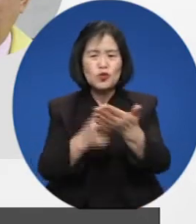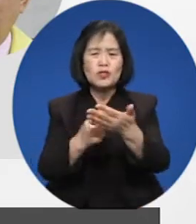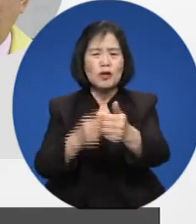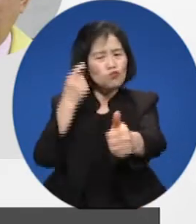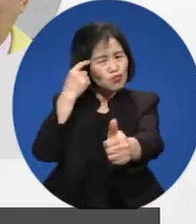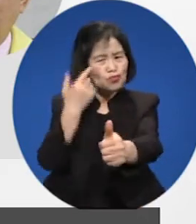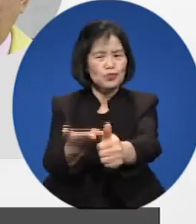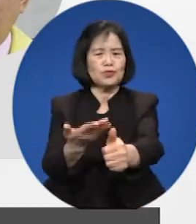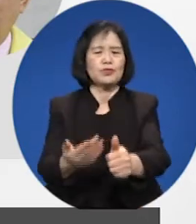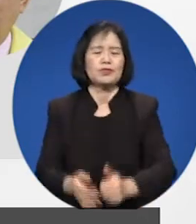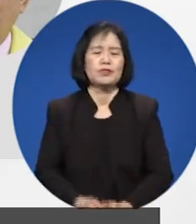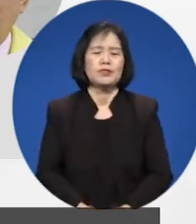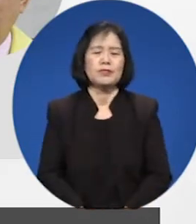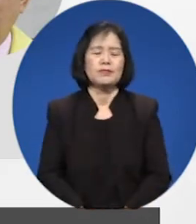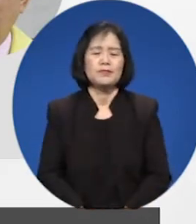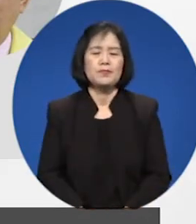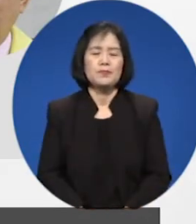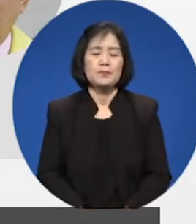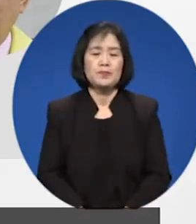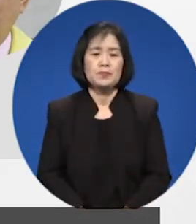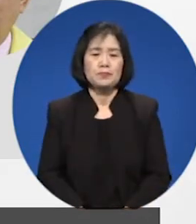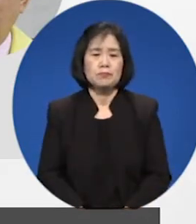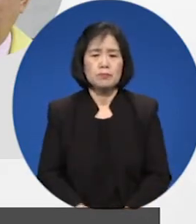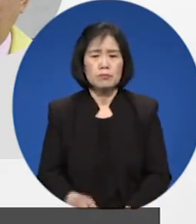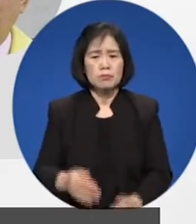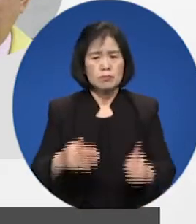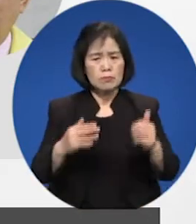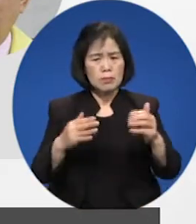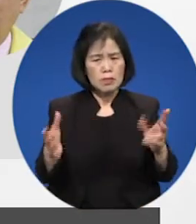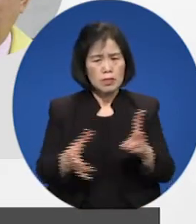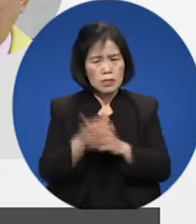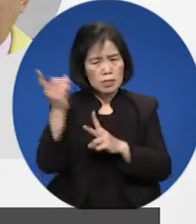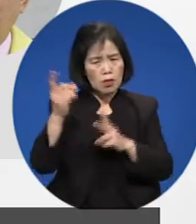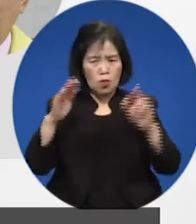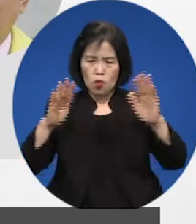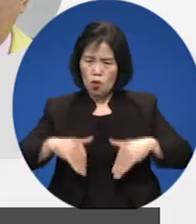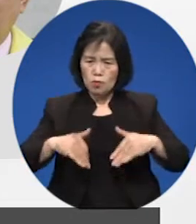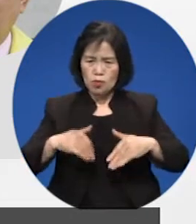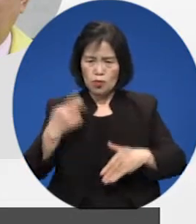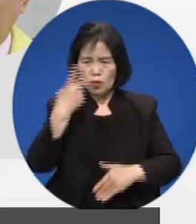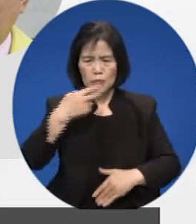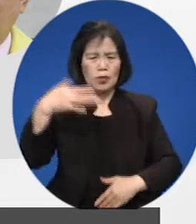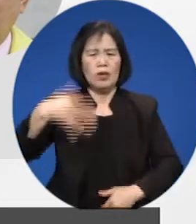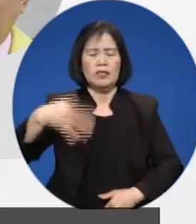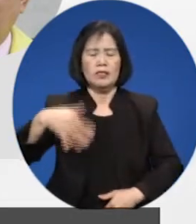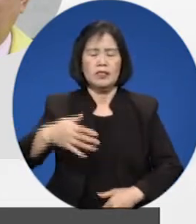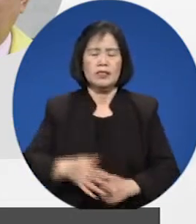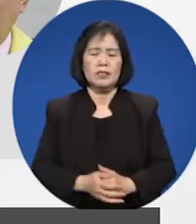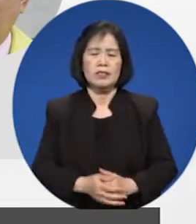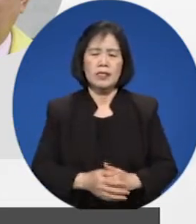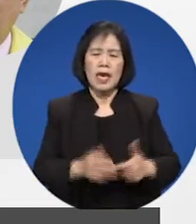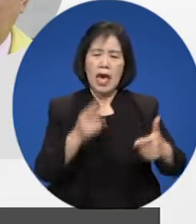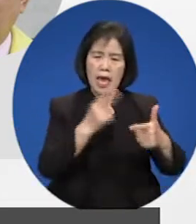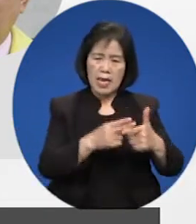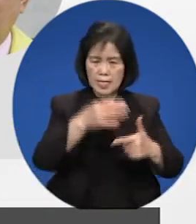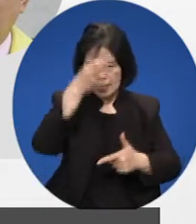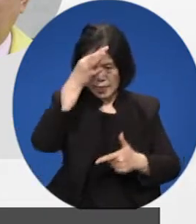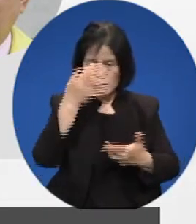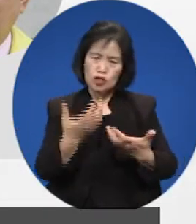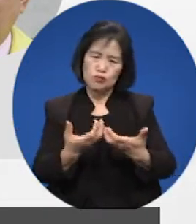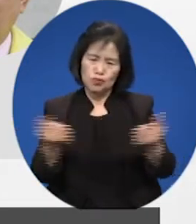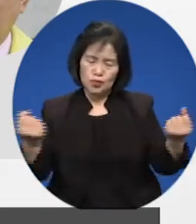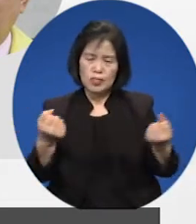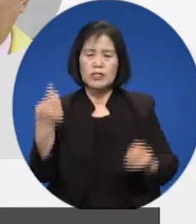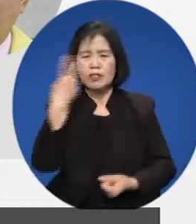물어봤는데 그런데 이런 일 체벌 허무는 것은 검토하고 있지 않다 다른 lh 기능을 분리하는 것을